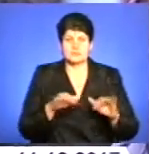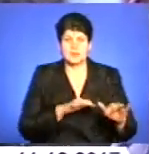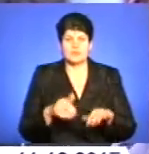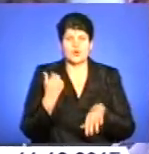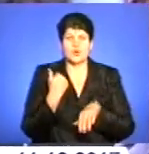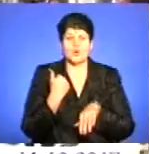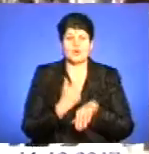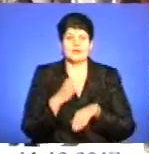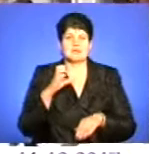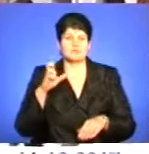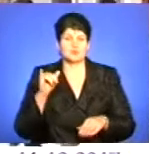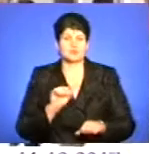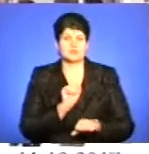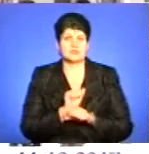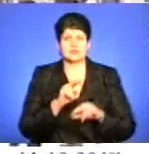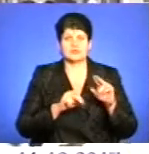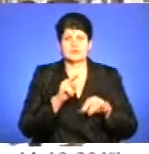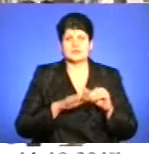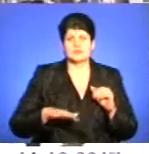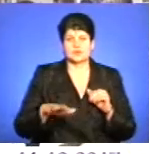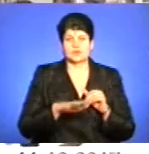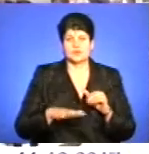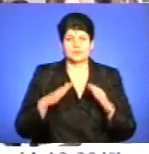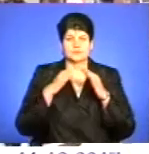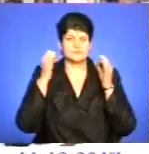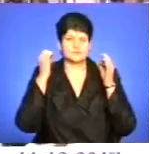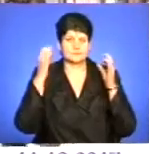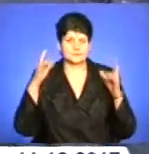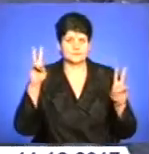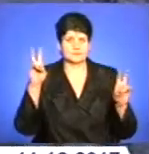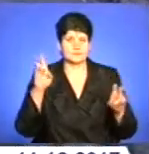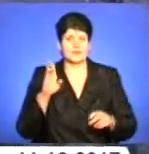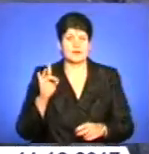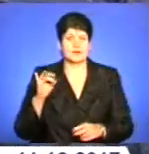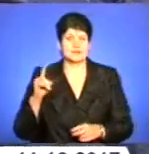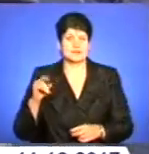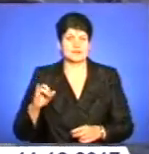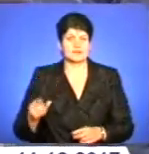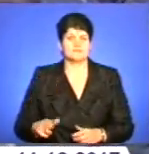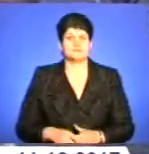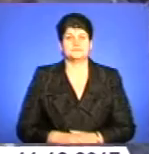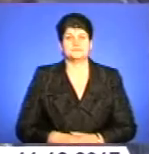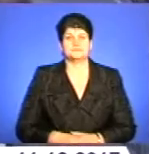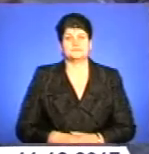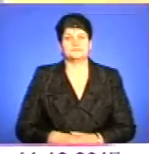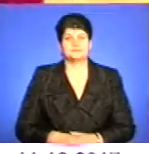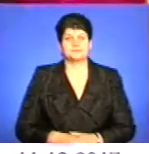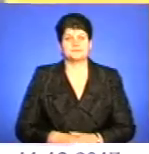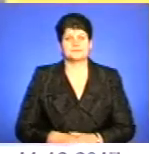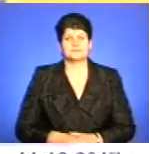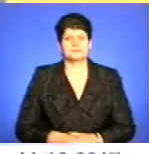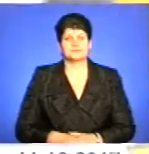СБУ з вимогою припинити будівництво на території Палацу культури «Березіль». Богдана Сарабун, Василь Панчук, Вісті ТТБ.